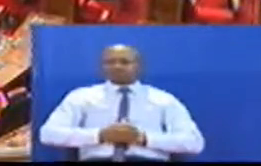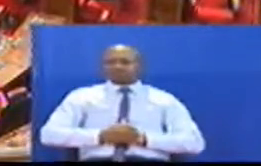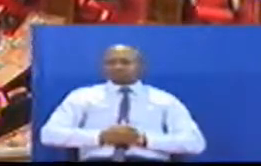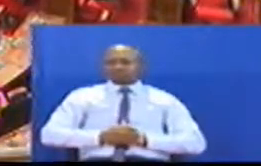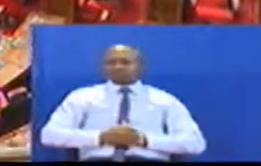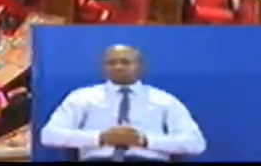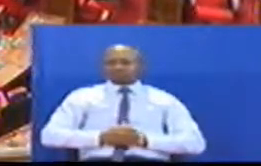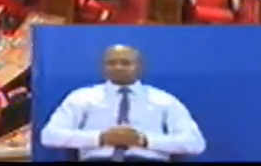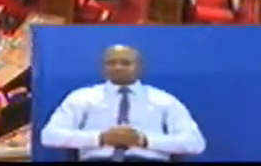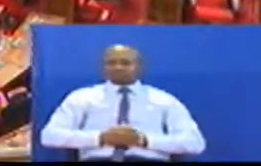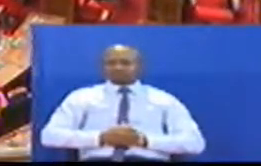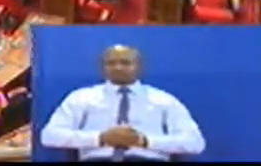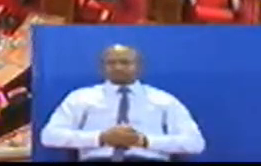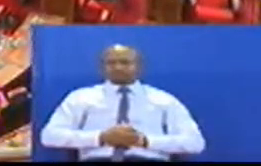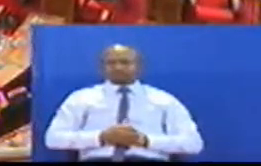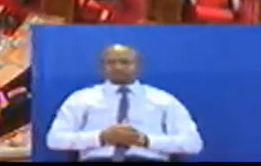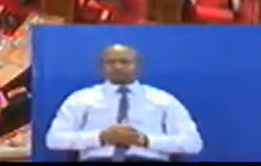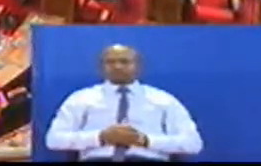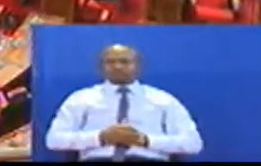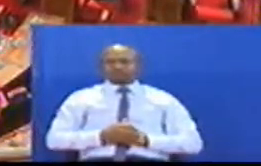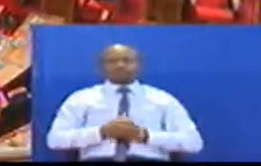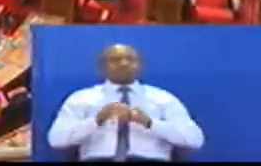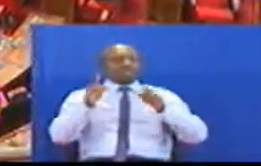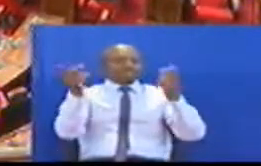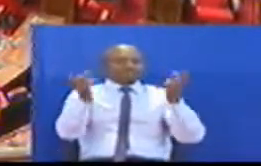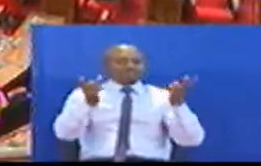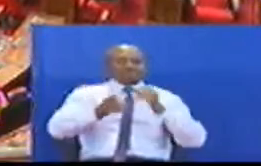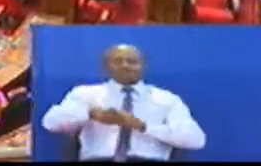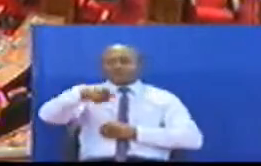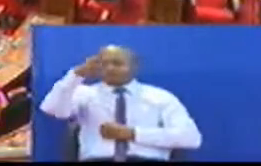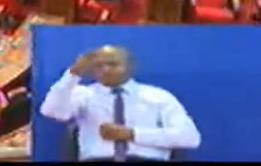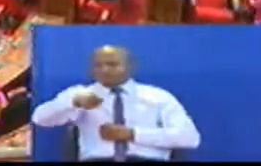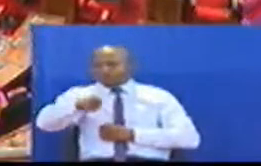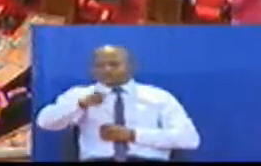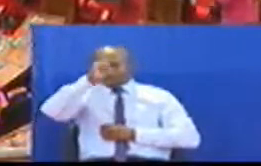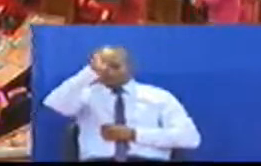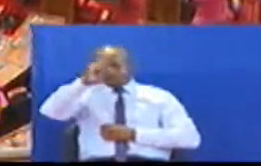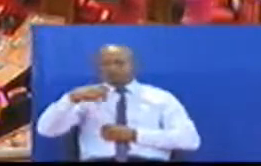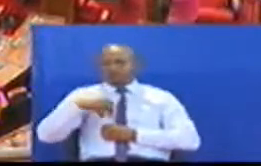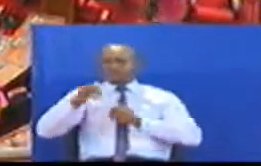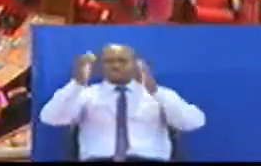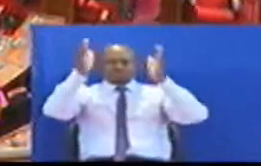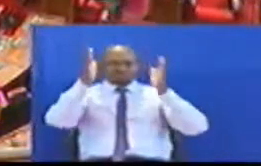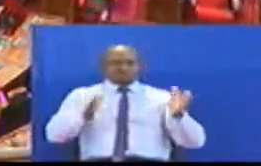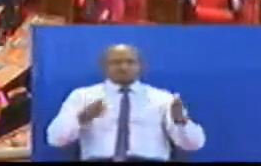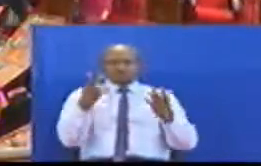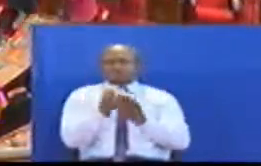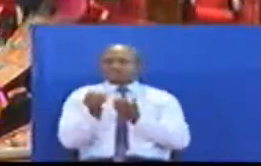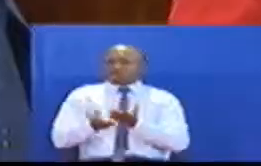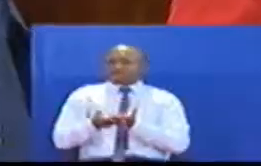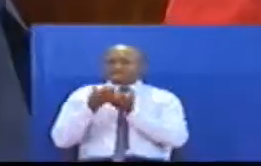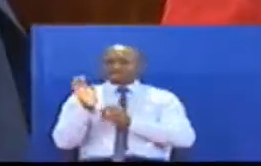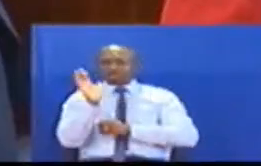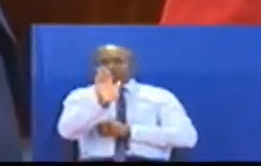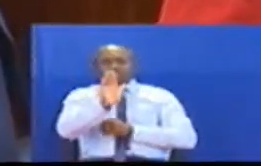Kasim Majaliwa. Lakini nimpongeze sana Mheshimiwa Waziri Mkuu pamoja na wasaidizi wake, Mheshimiwa